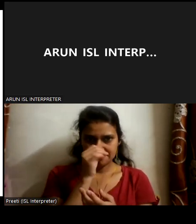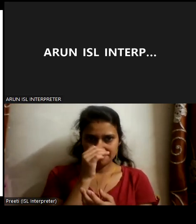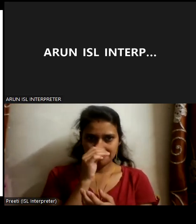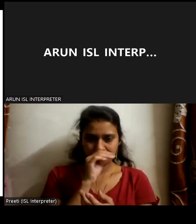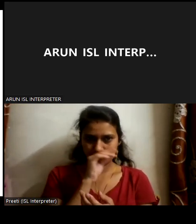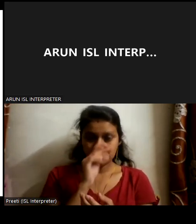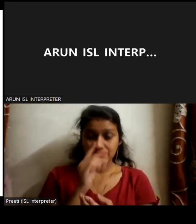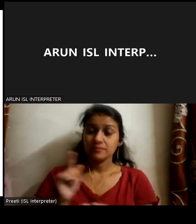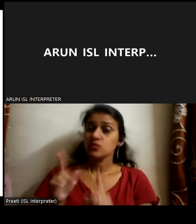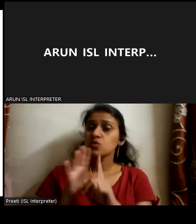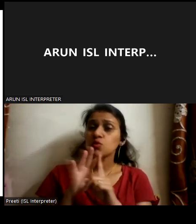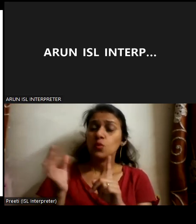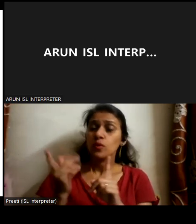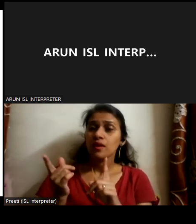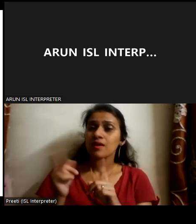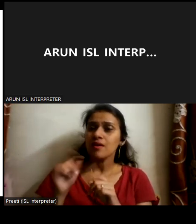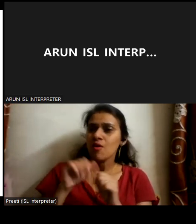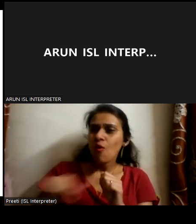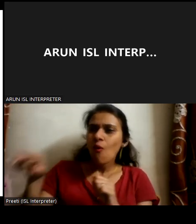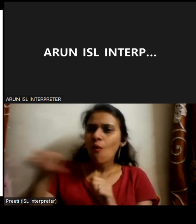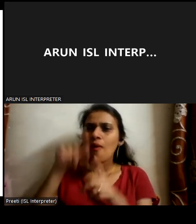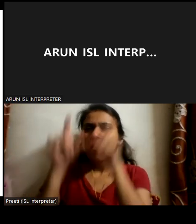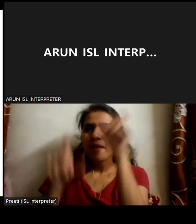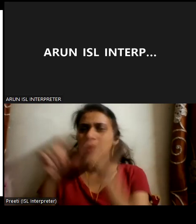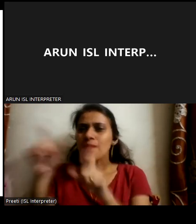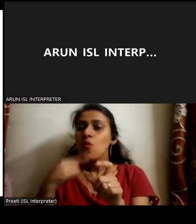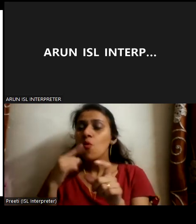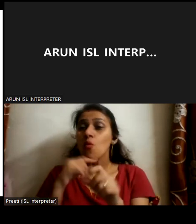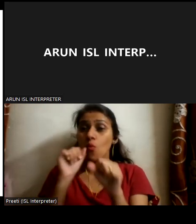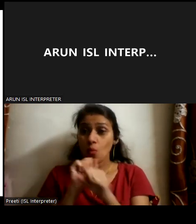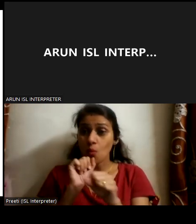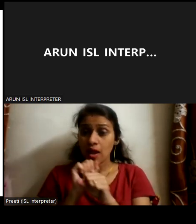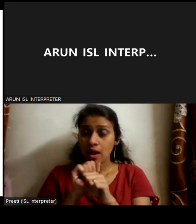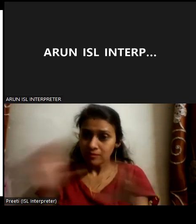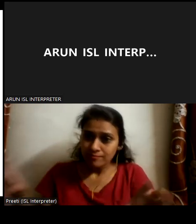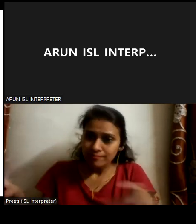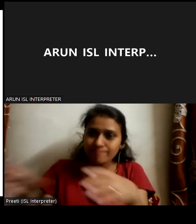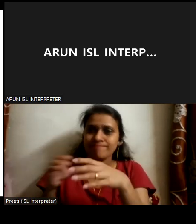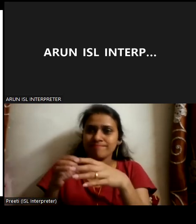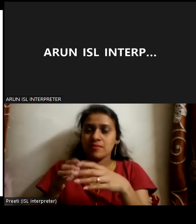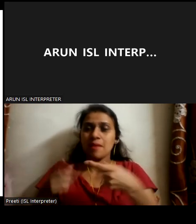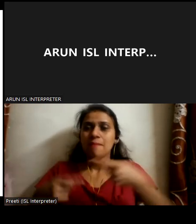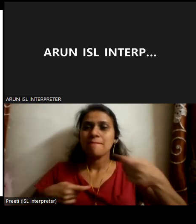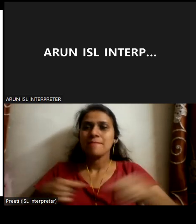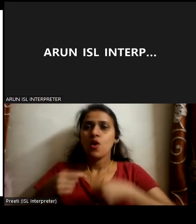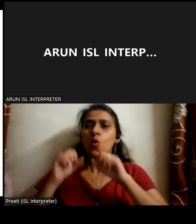लेके एक बिजनेस शुरू करना है जहाँ पे वह अपना फैक्ट्री स्थापित कर